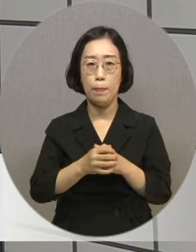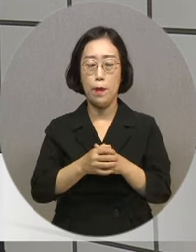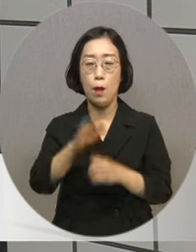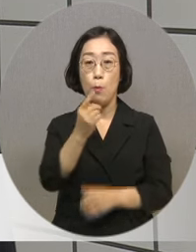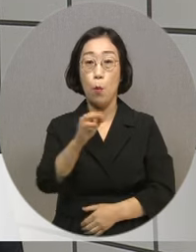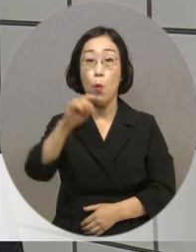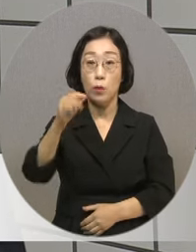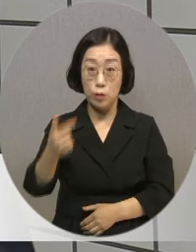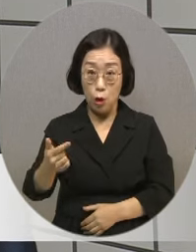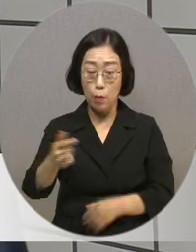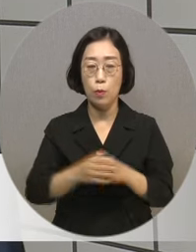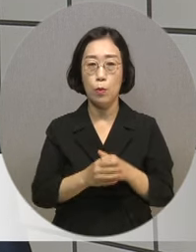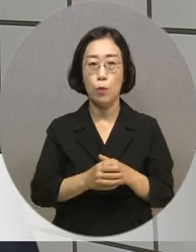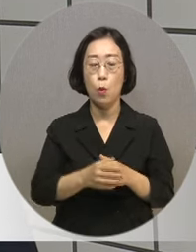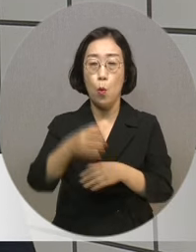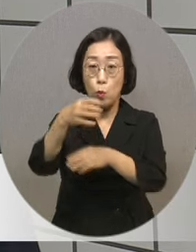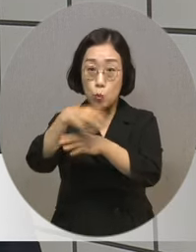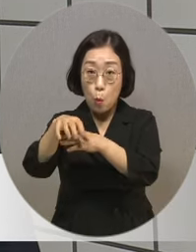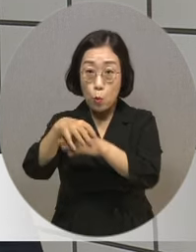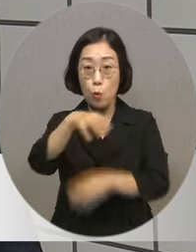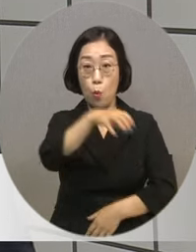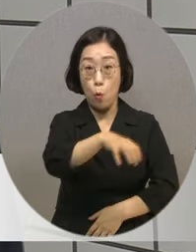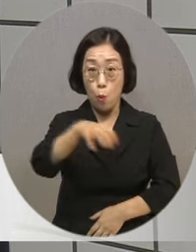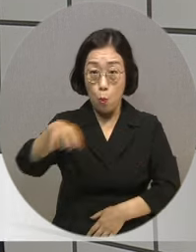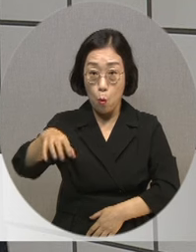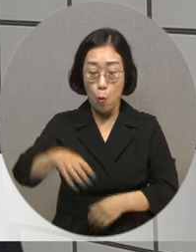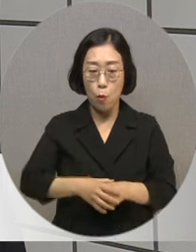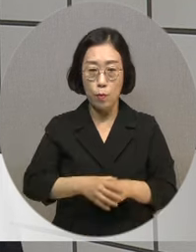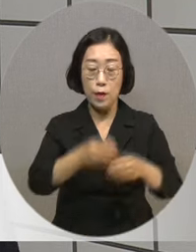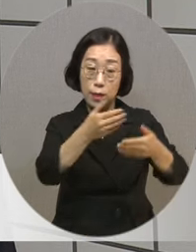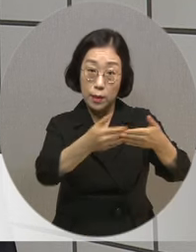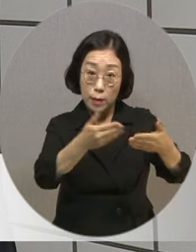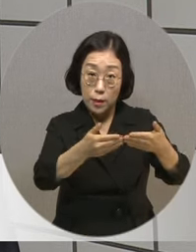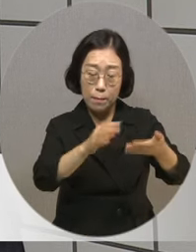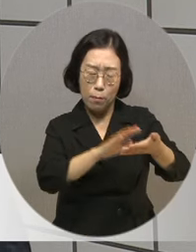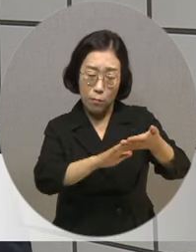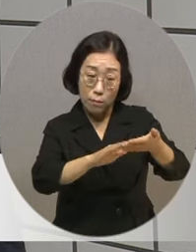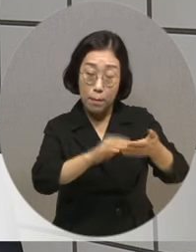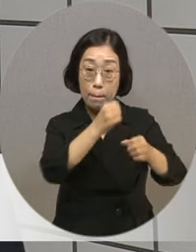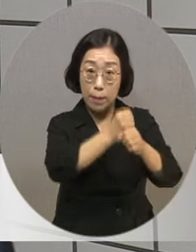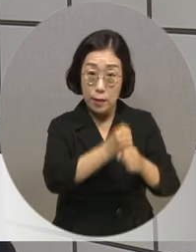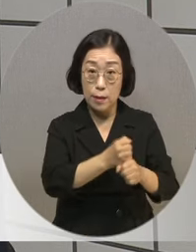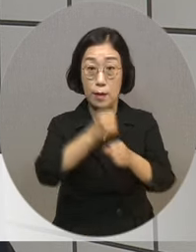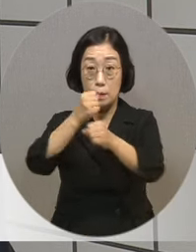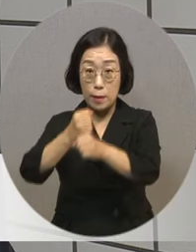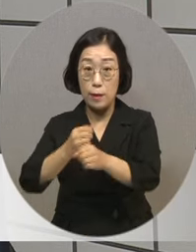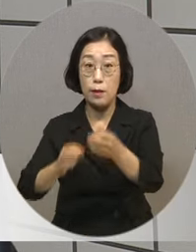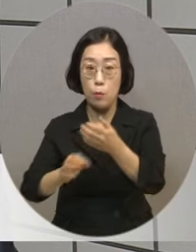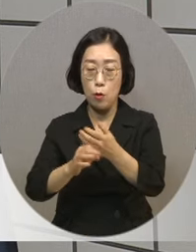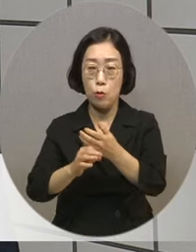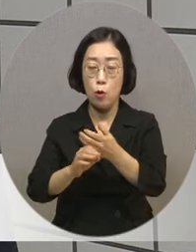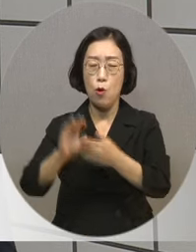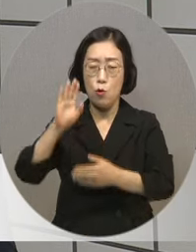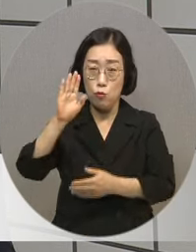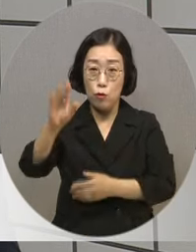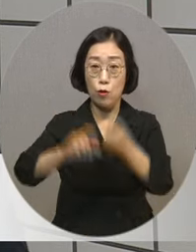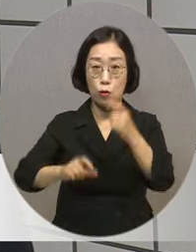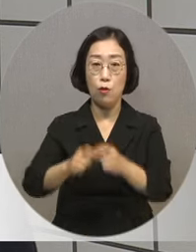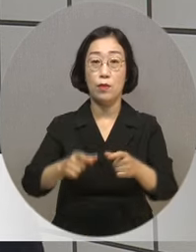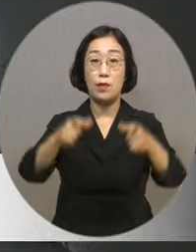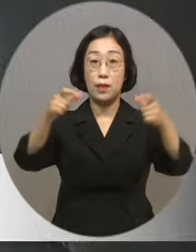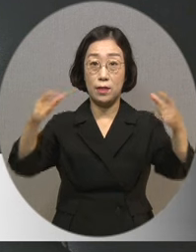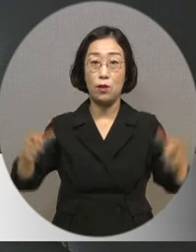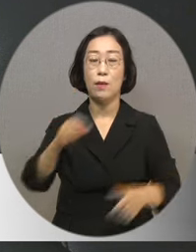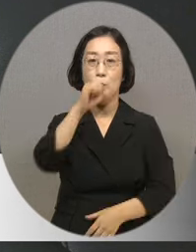동천역 이라든가 종로나 이런 것들에 설치가 되면 좋겠고 치로는 더 많은 것들에도 갈 수 있었으면